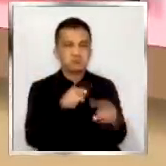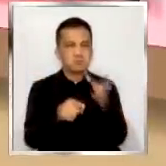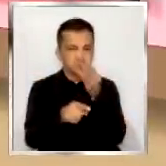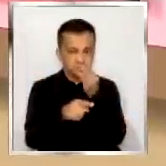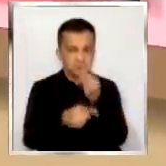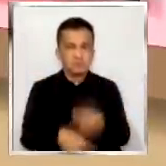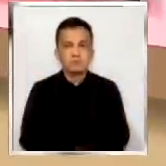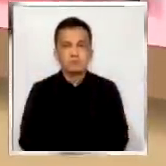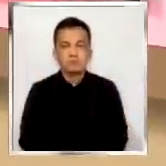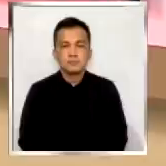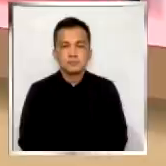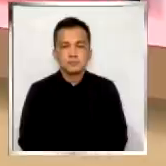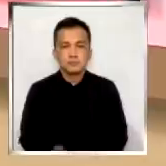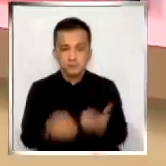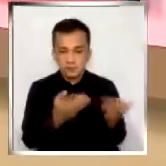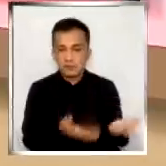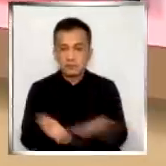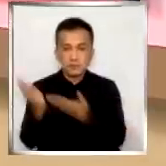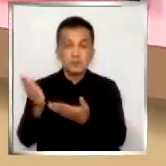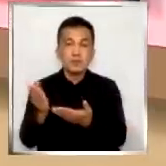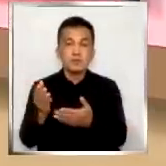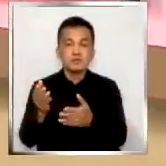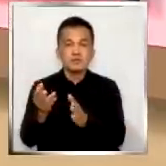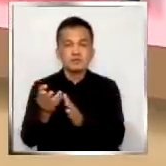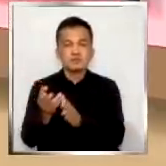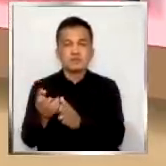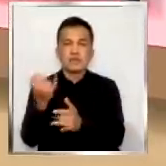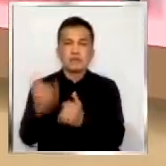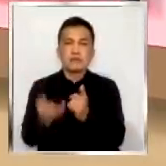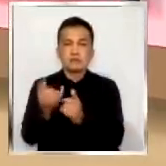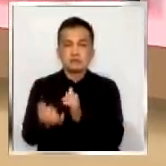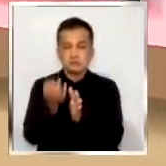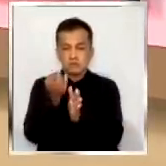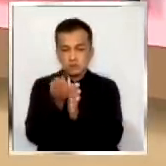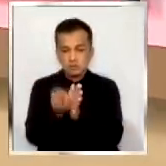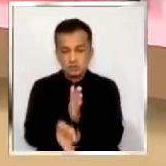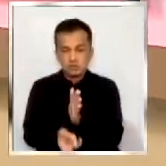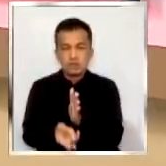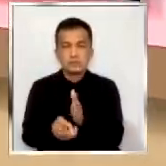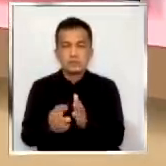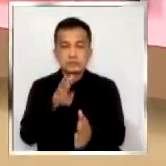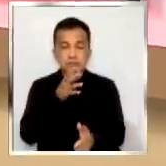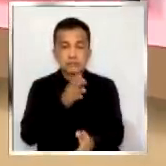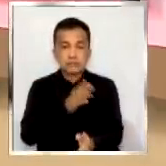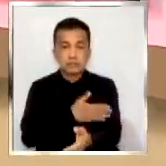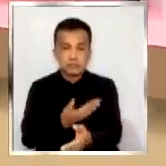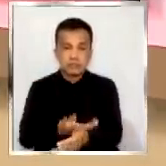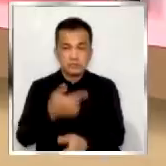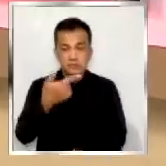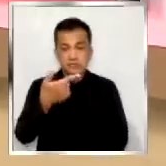Naihatid na sa kanilang huling hantungan ang mag-inang Gregorio na pinagbabaril ng nakaalitang pulis noong